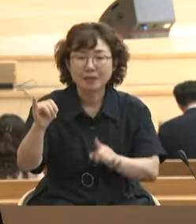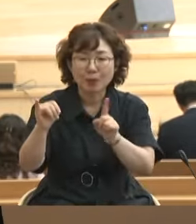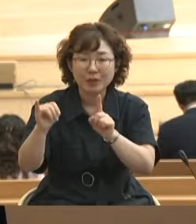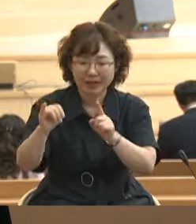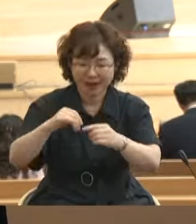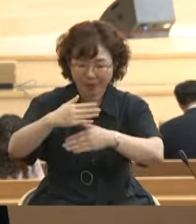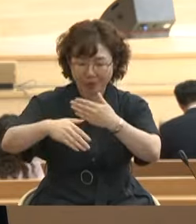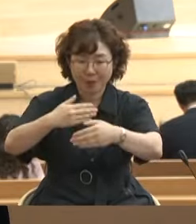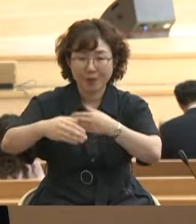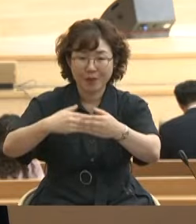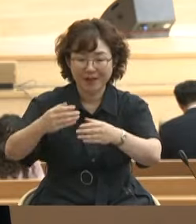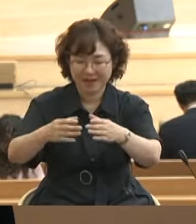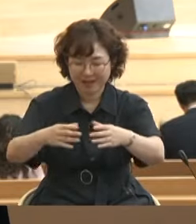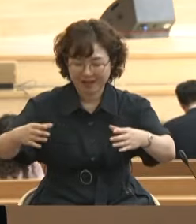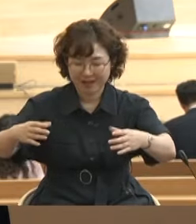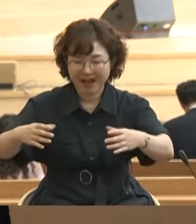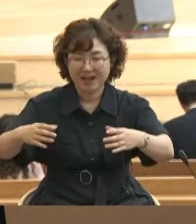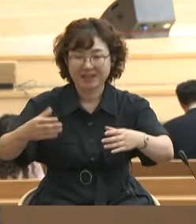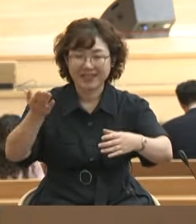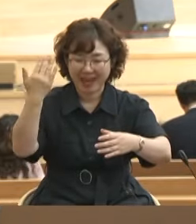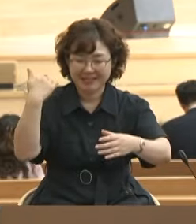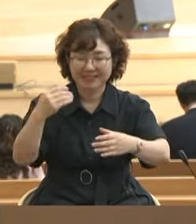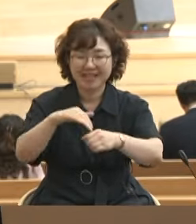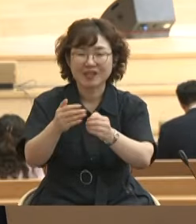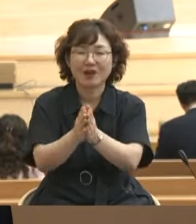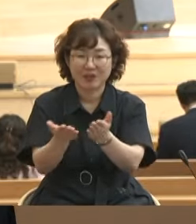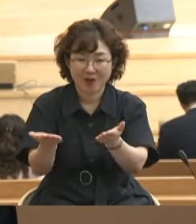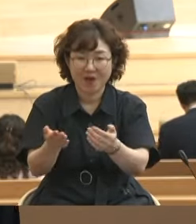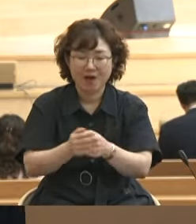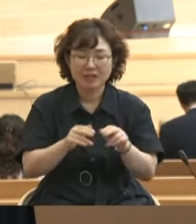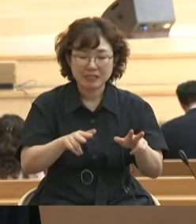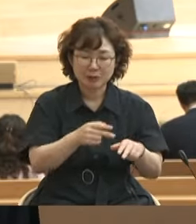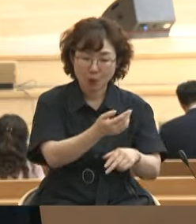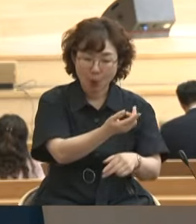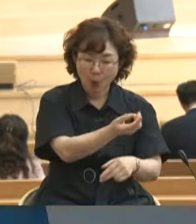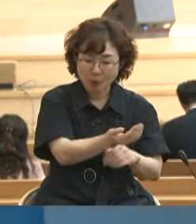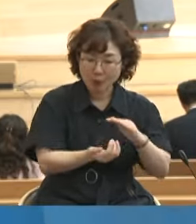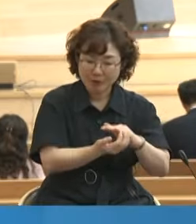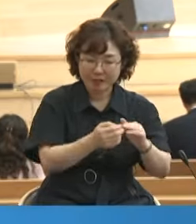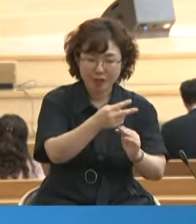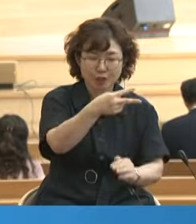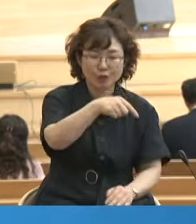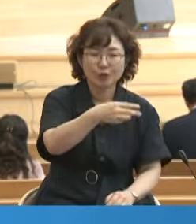성경. 아까 두루마기는 옷, 예복.